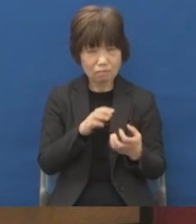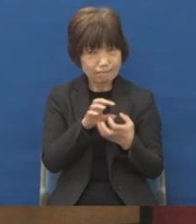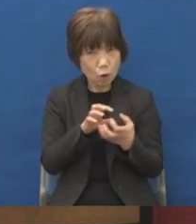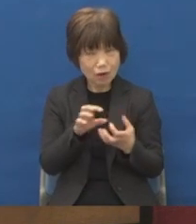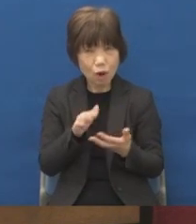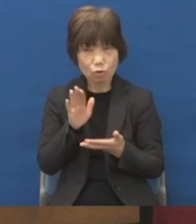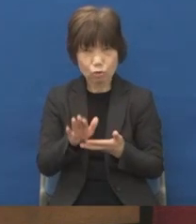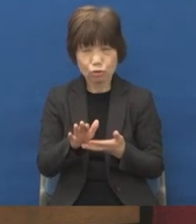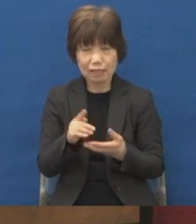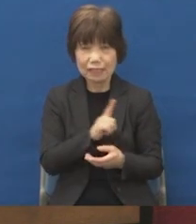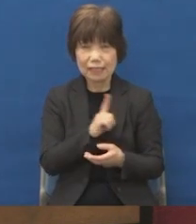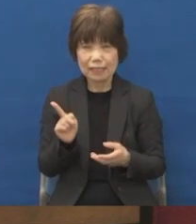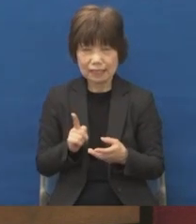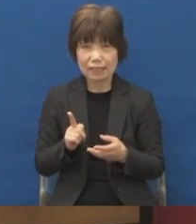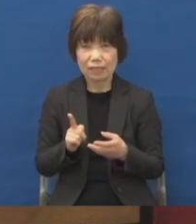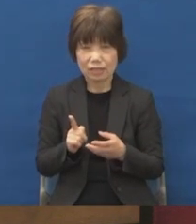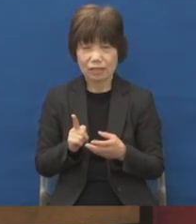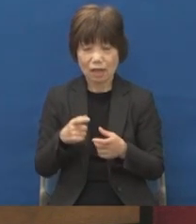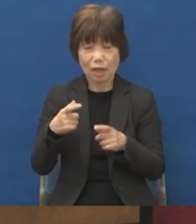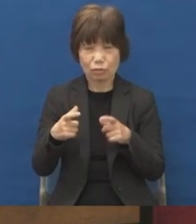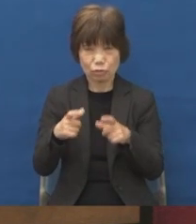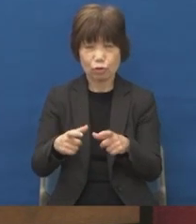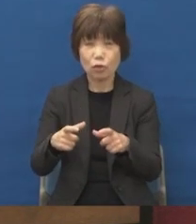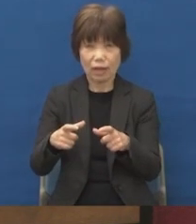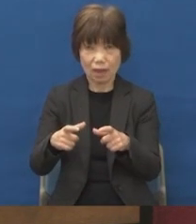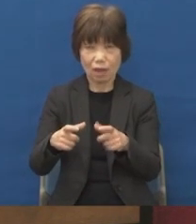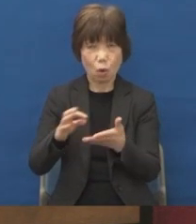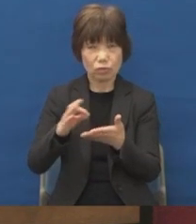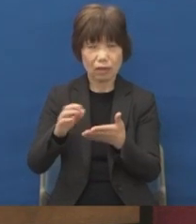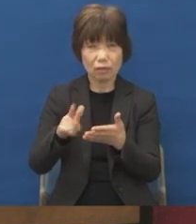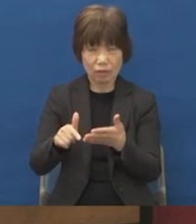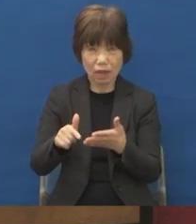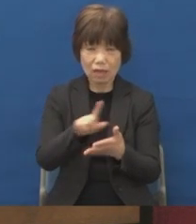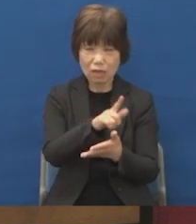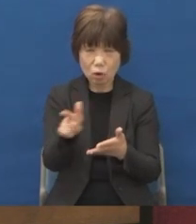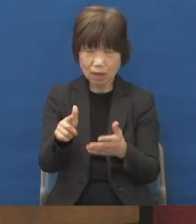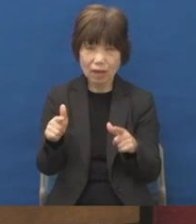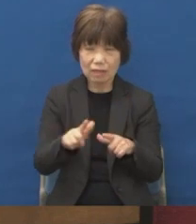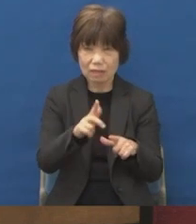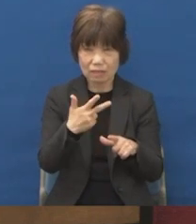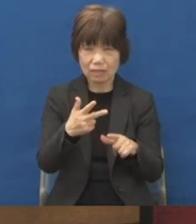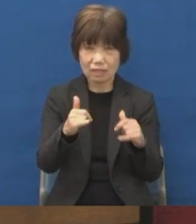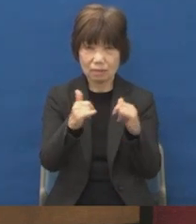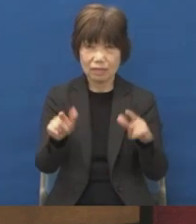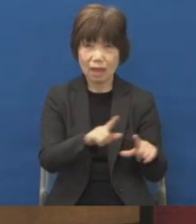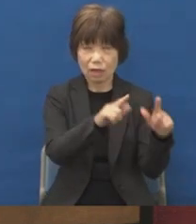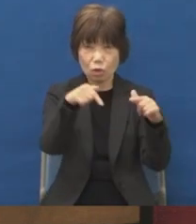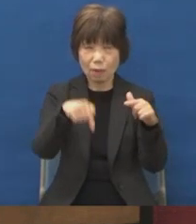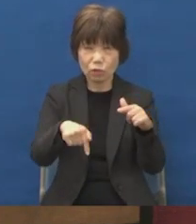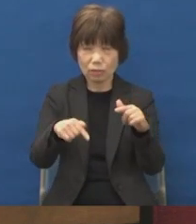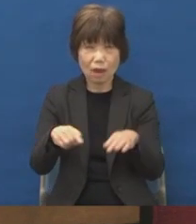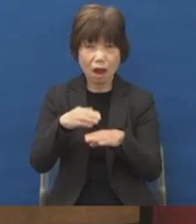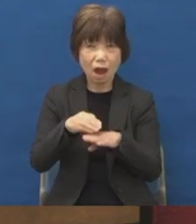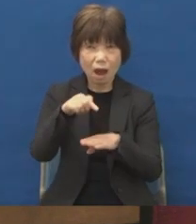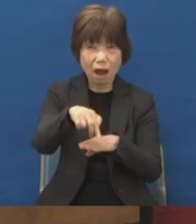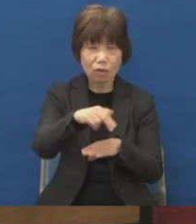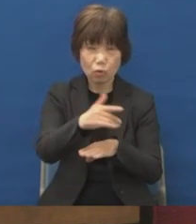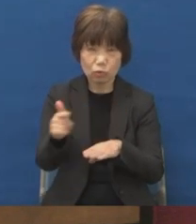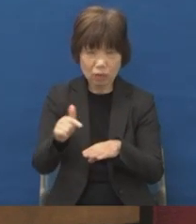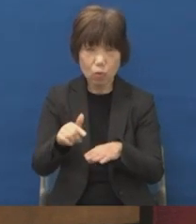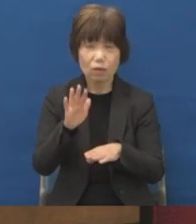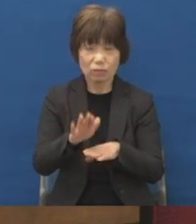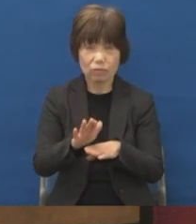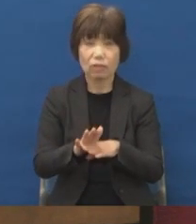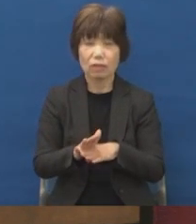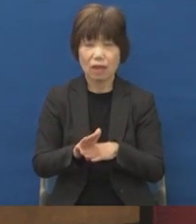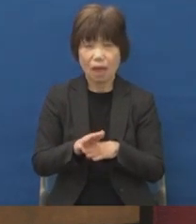方が生活路線に流れ込むことなど、さまざまな懸念があります。観光客の方々を観光特急バスに誘